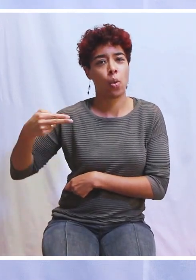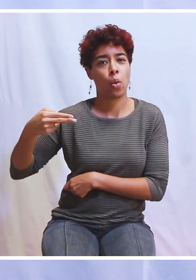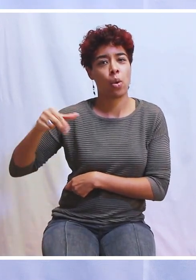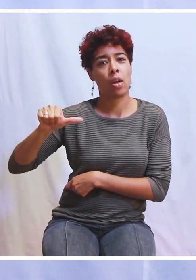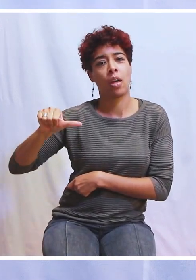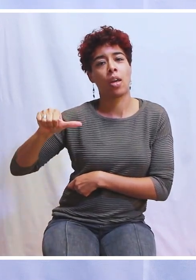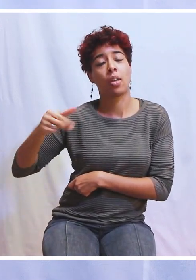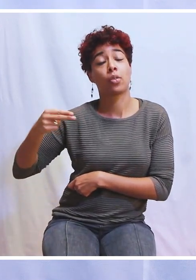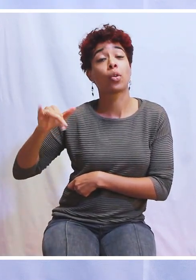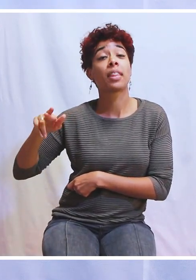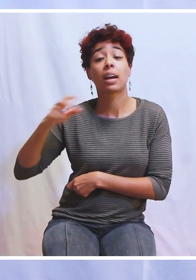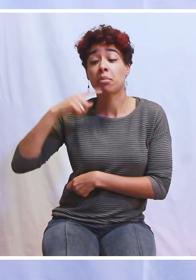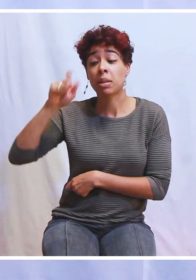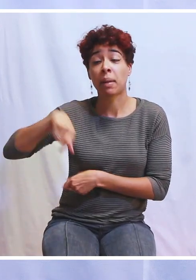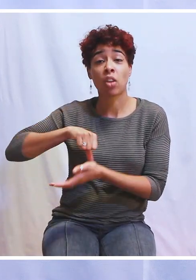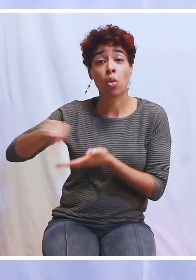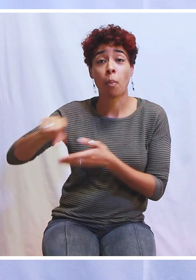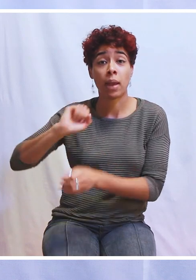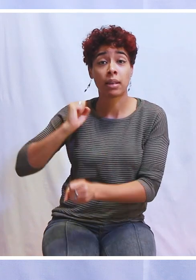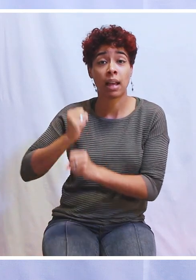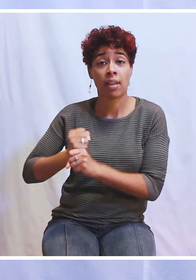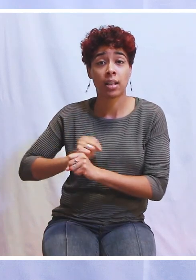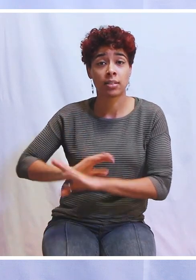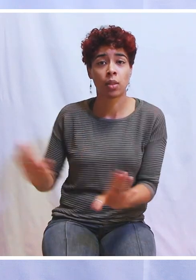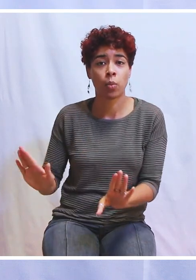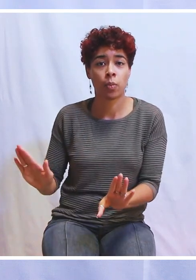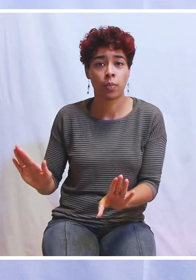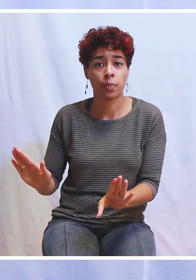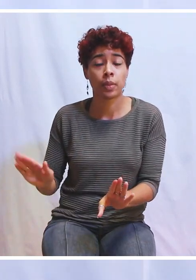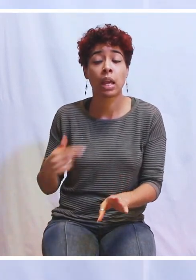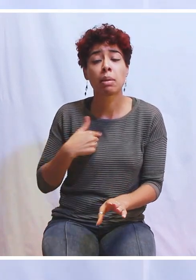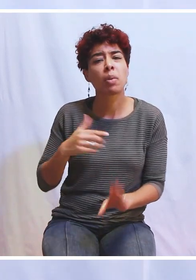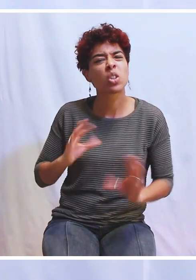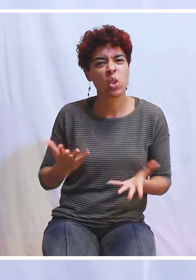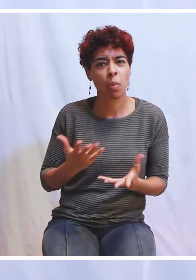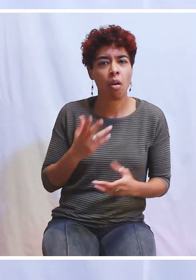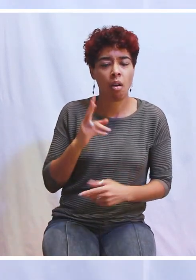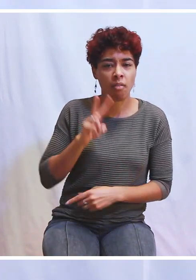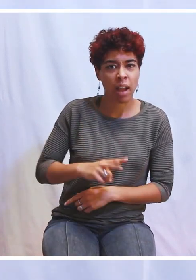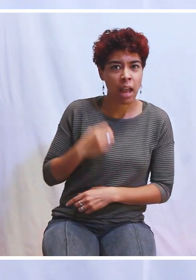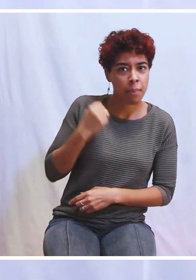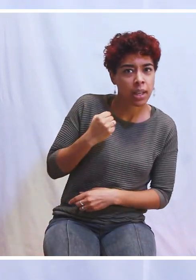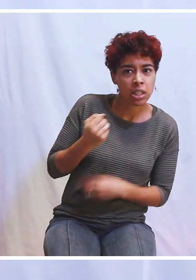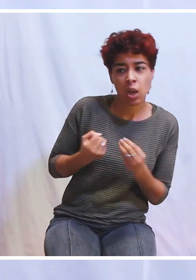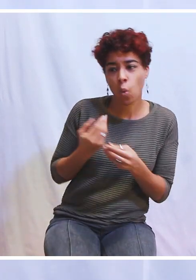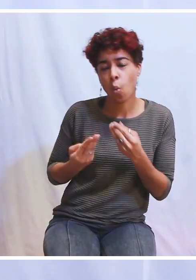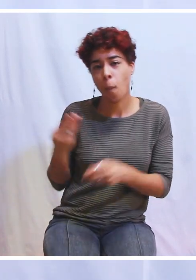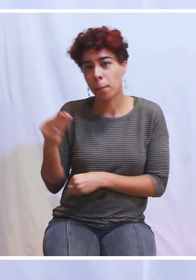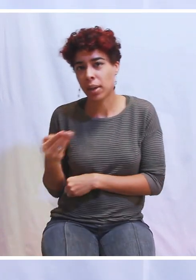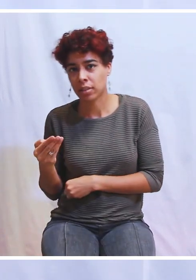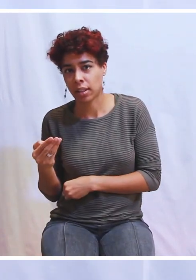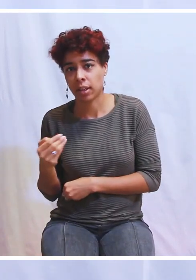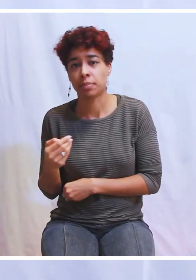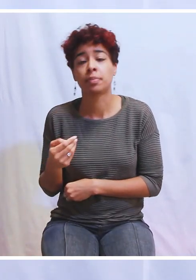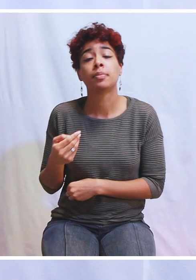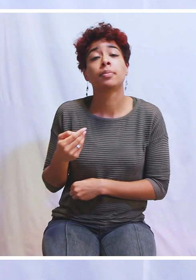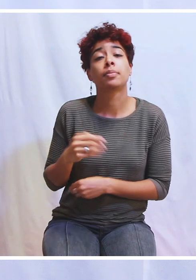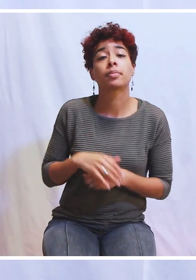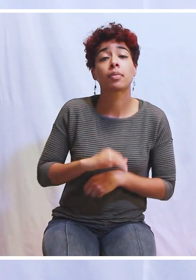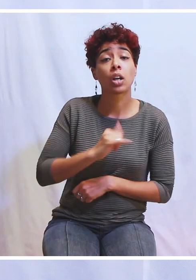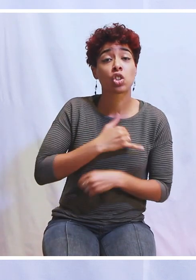aider quelqu'un, ou est-ce que je suis vraiment avec un cœur de berger? C'est ce que Dieu nous demande. Jean 10, versets 11 à 15, « Je suis le bon